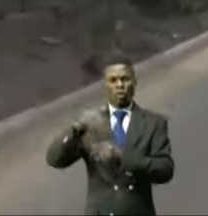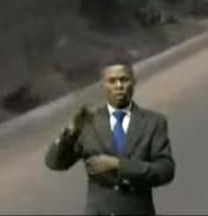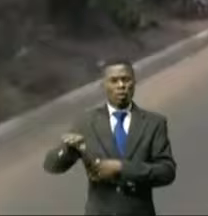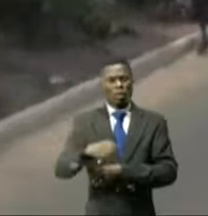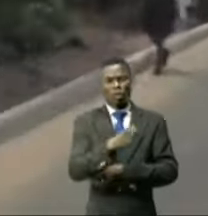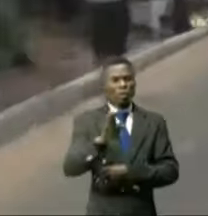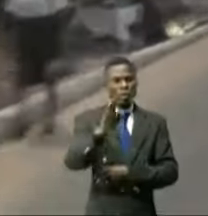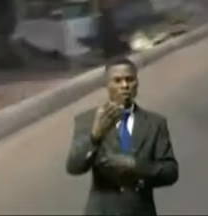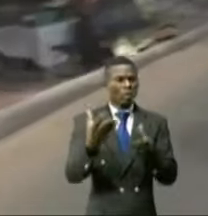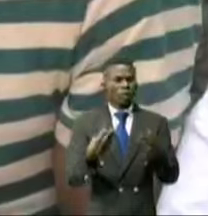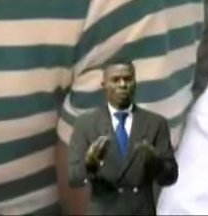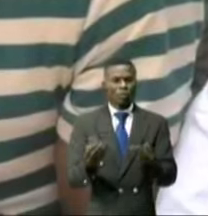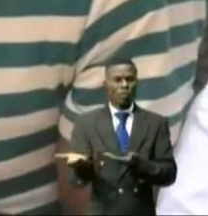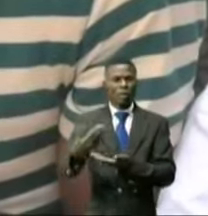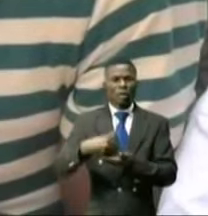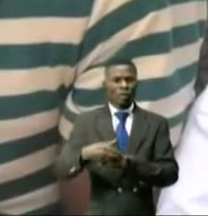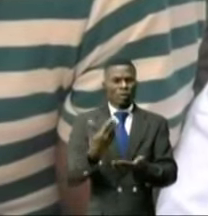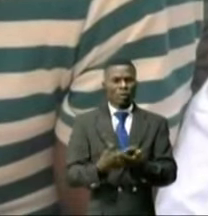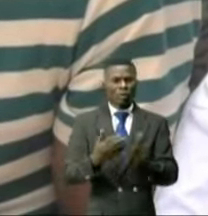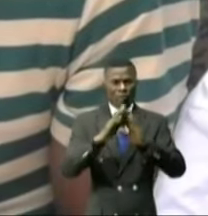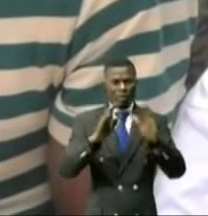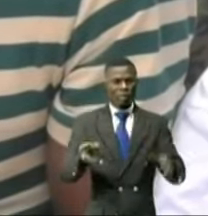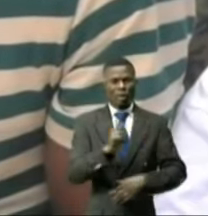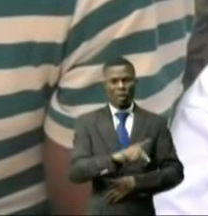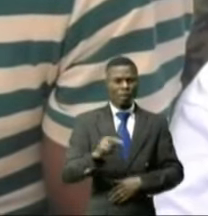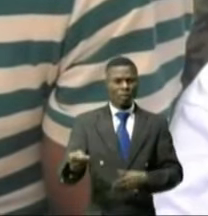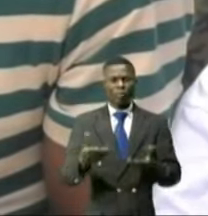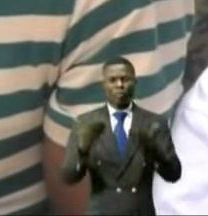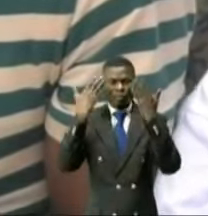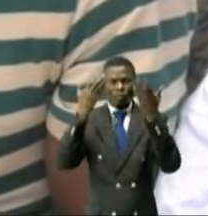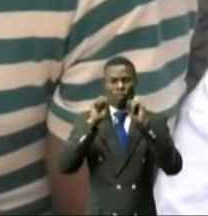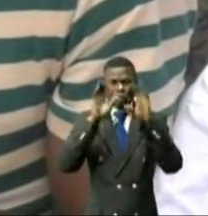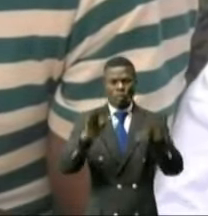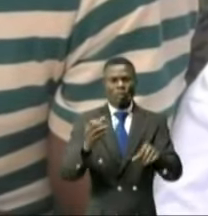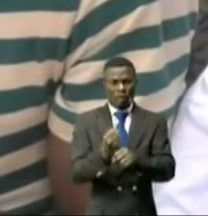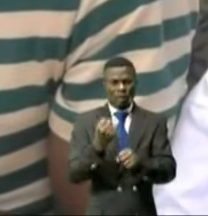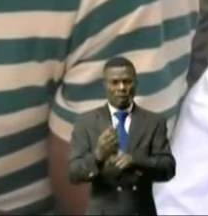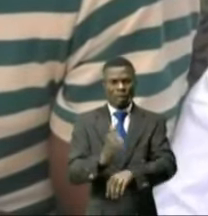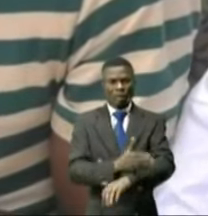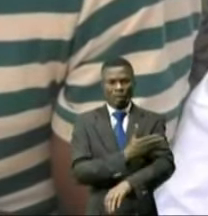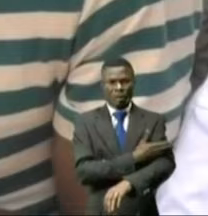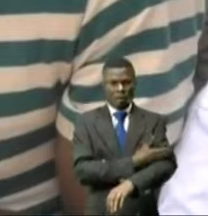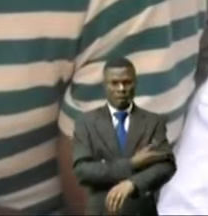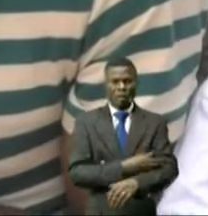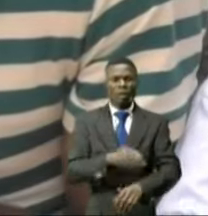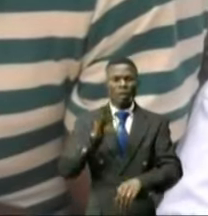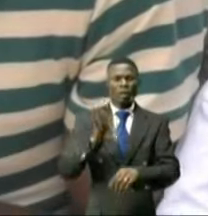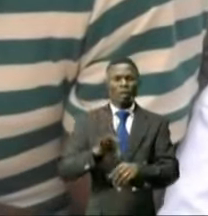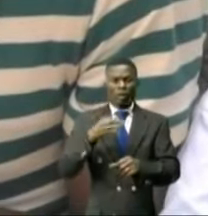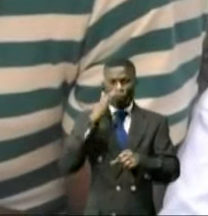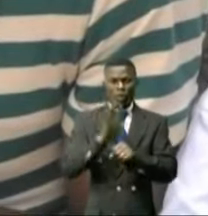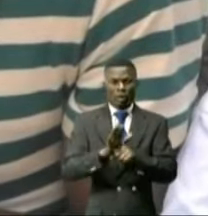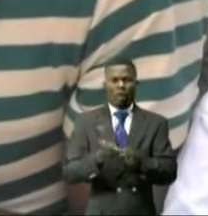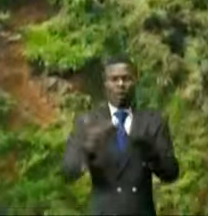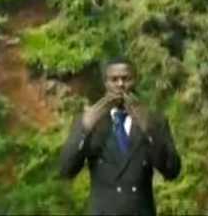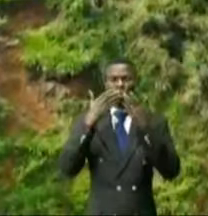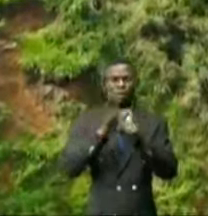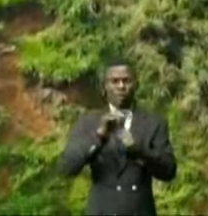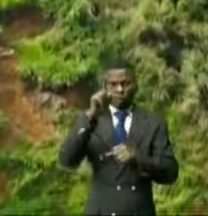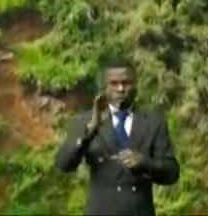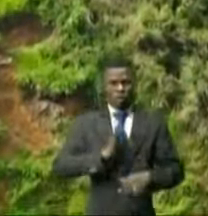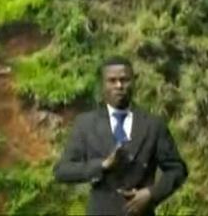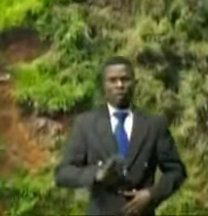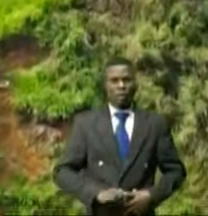transport, et comme il moins cher, on se rend directement à la pompage. Vraiment, nous savons que les libosos, papa, ma souhait, nous sommes pour qui ça m'a. Je te remercie, merci, Mimi.